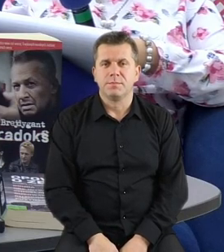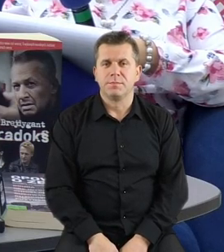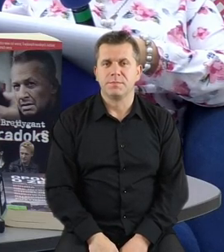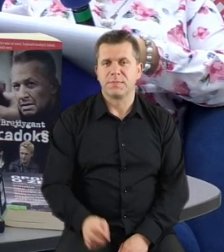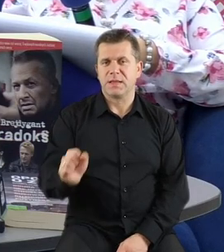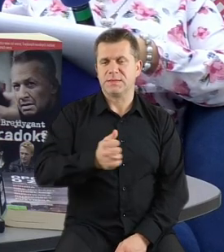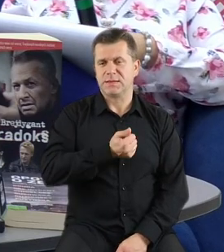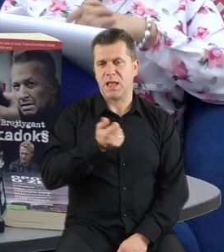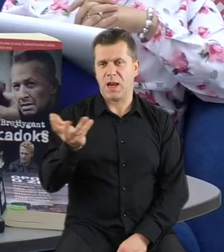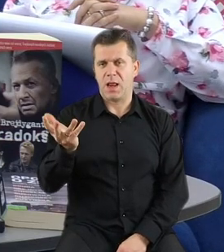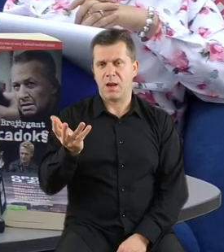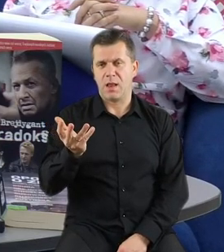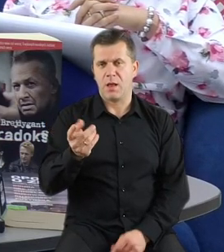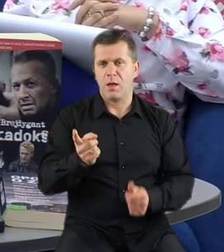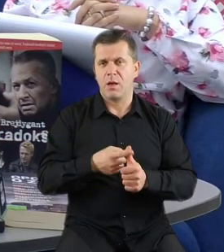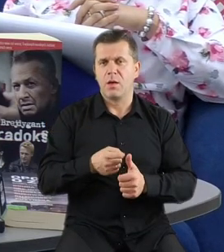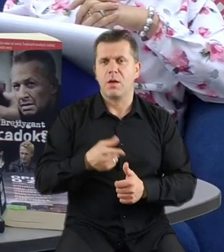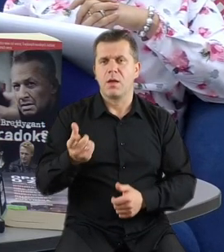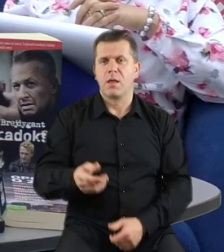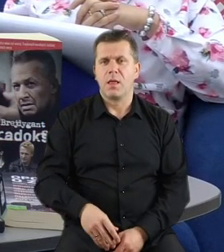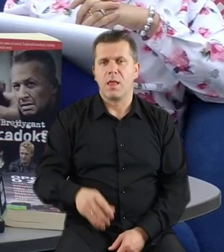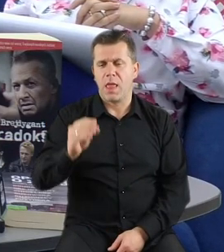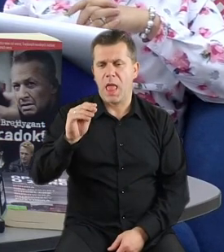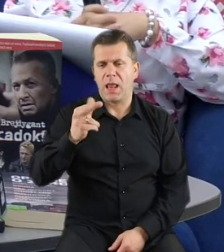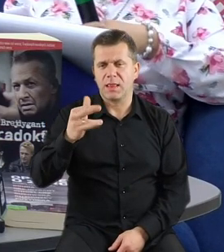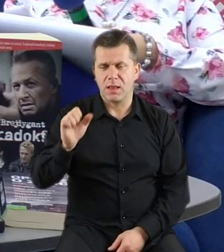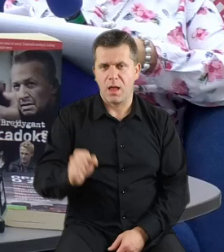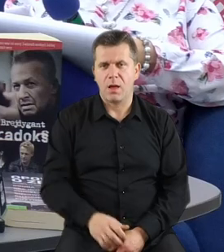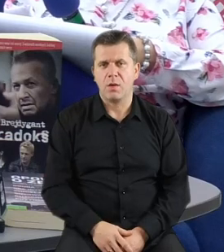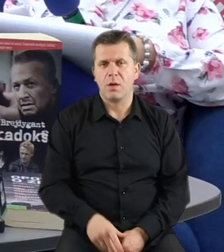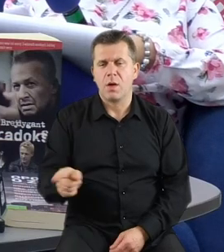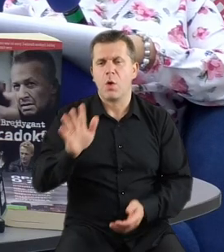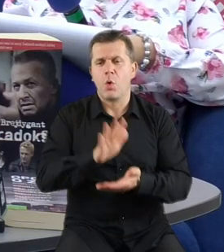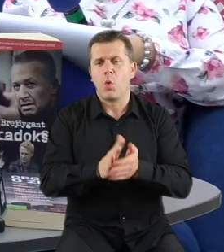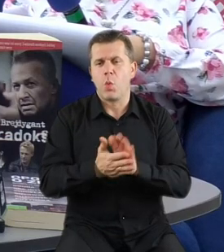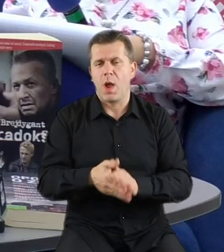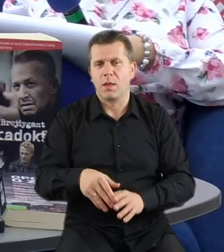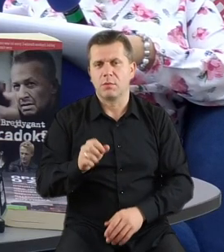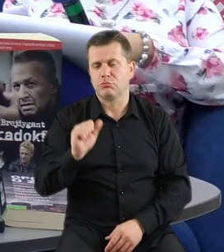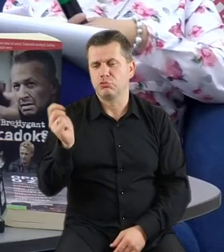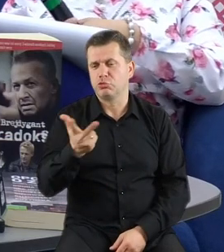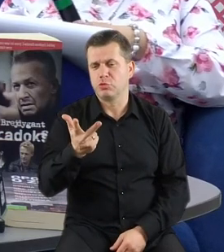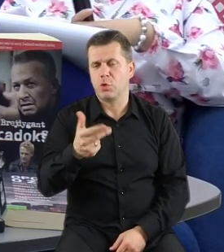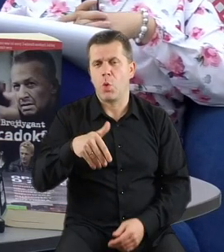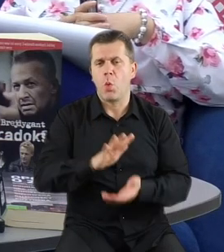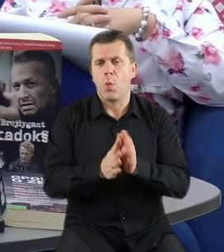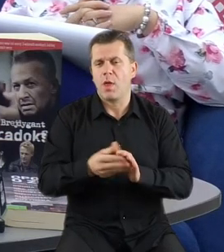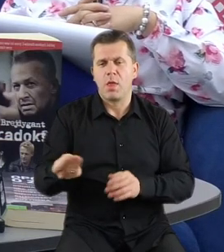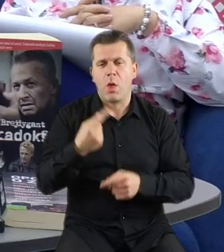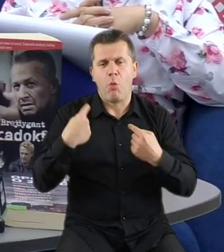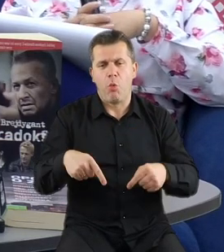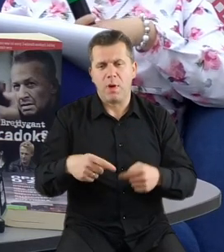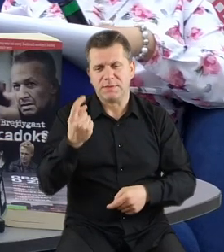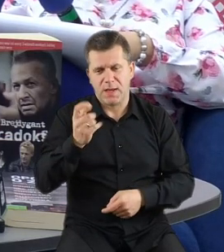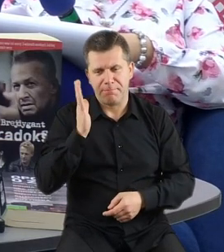Znaczy seriale to... No, chodzi mi o Erynię. Wiem. No i Układ, więc trzy właściwie, no bo Układ ciągle jeszcze nie wszedł, więc on